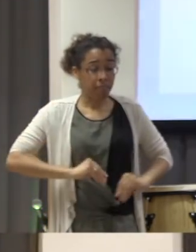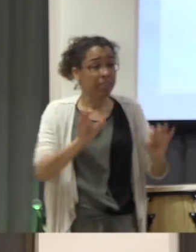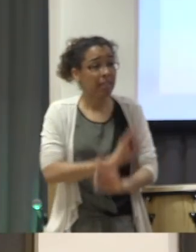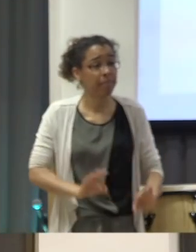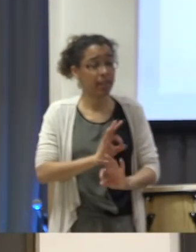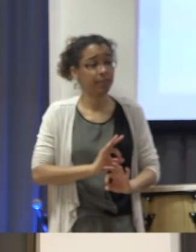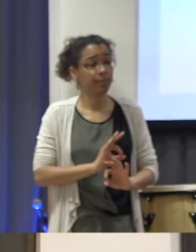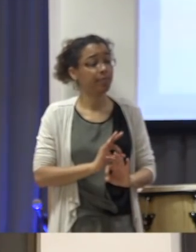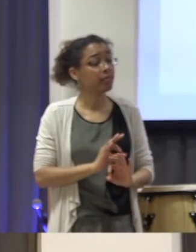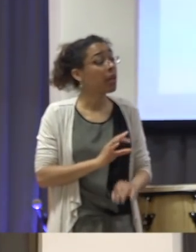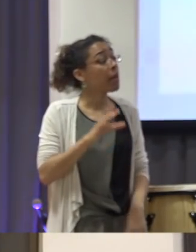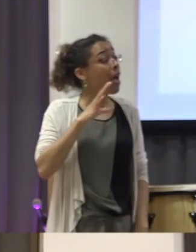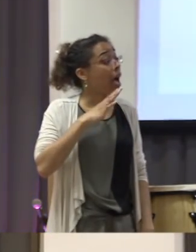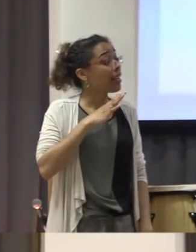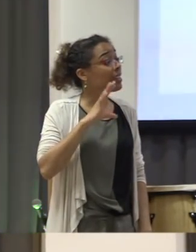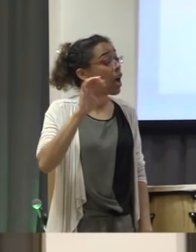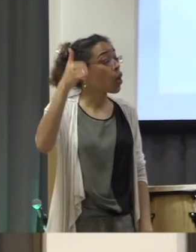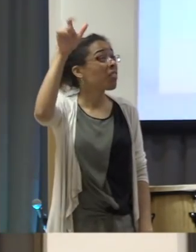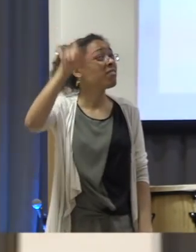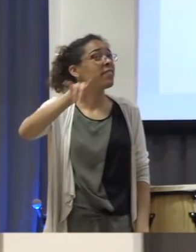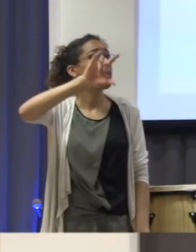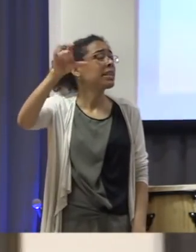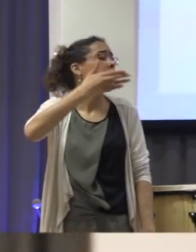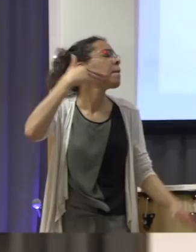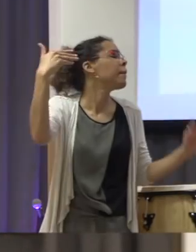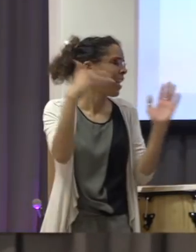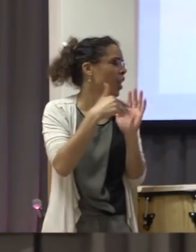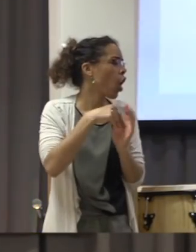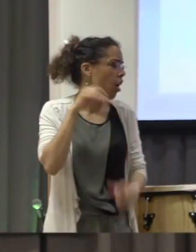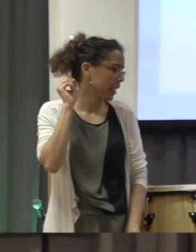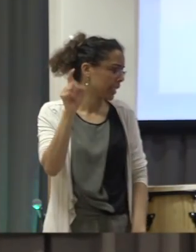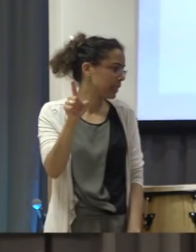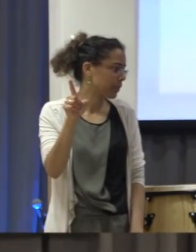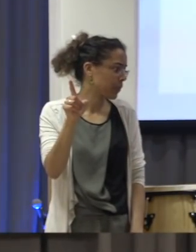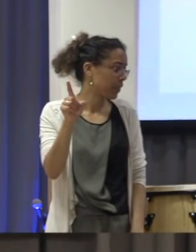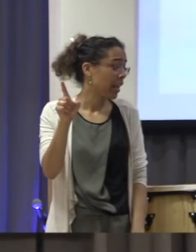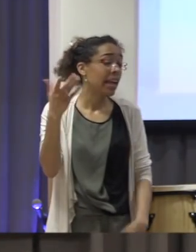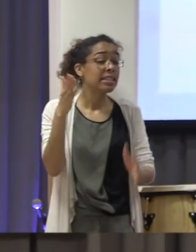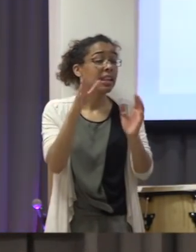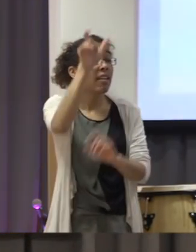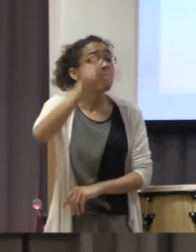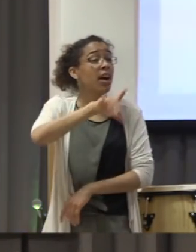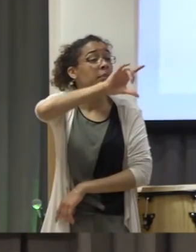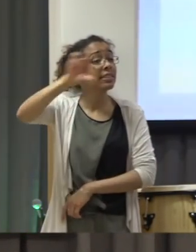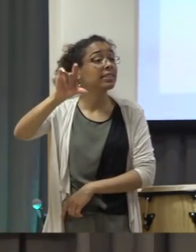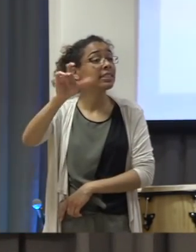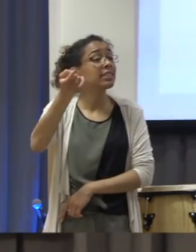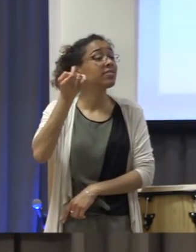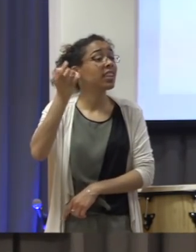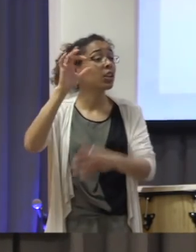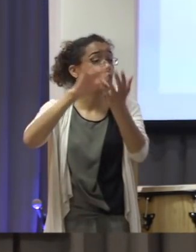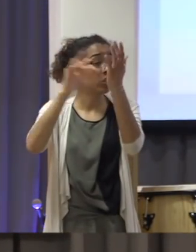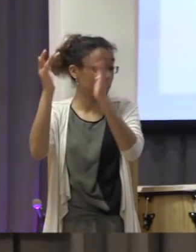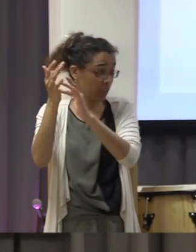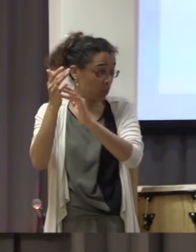dit, il y a une pharmacie qui est la meilleure. C'est la pharmacie de Jésus. Quand la